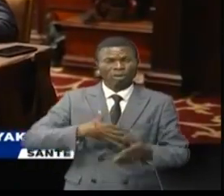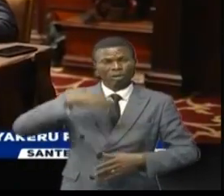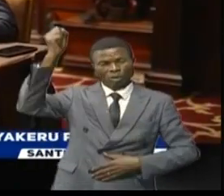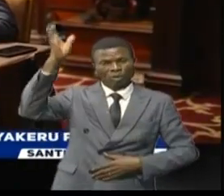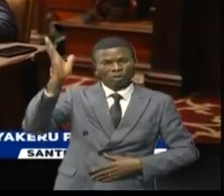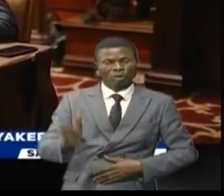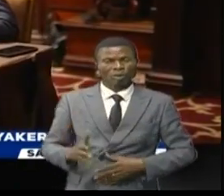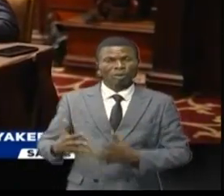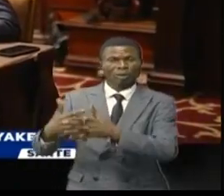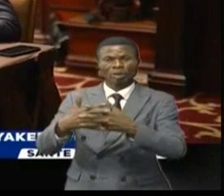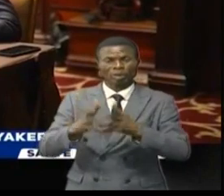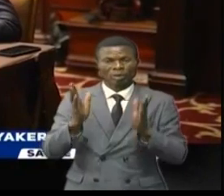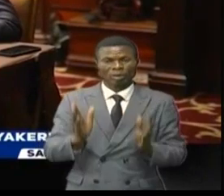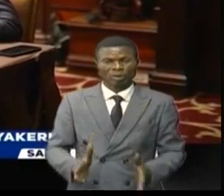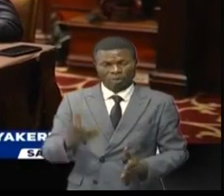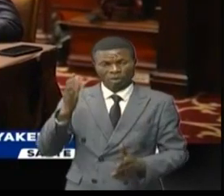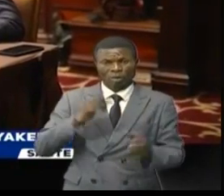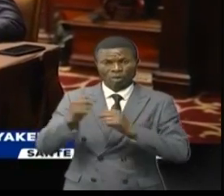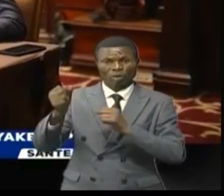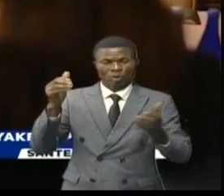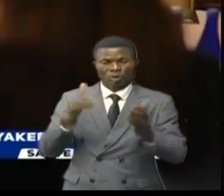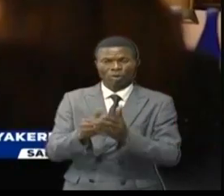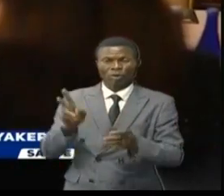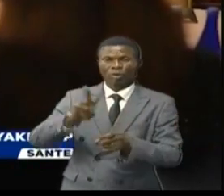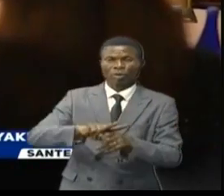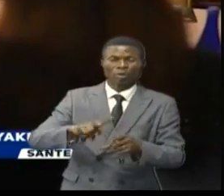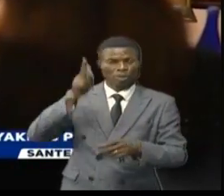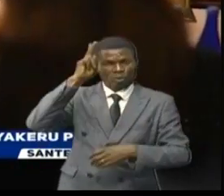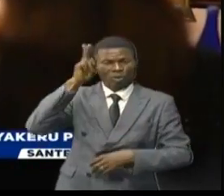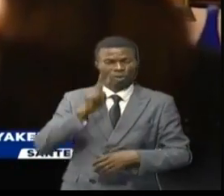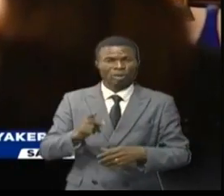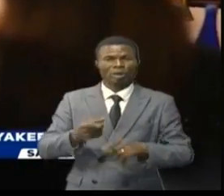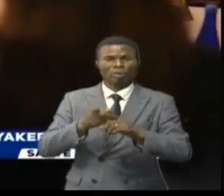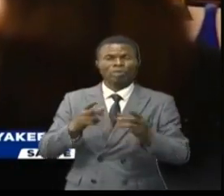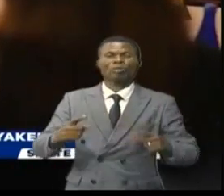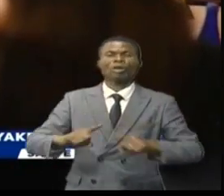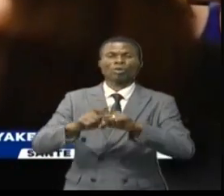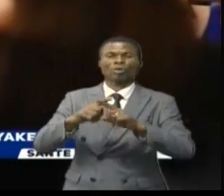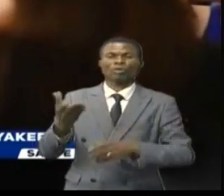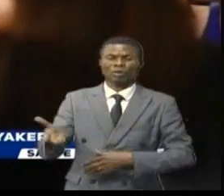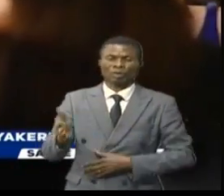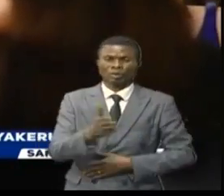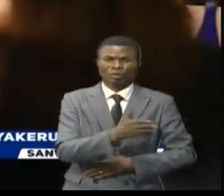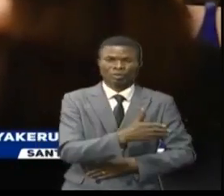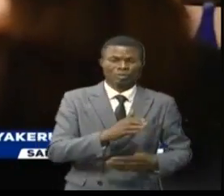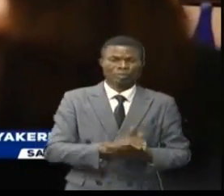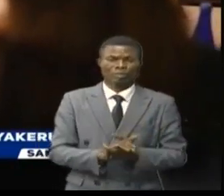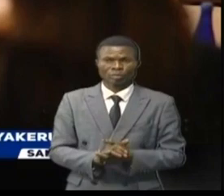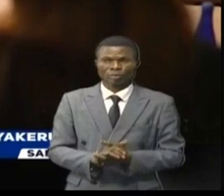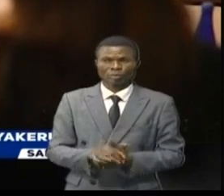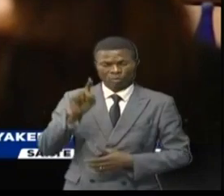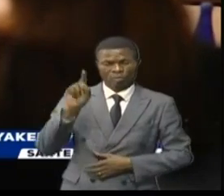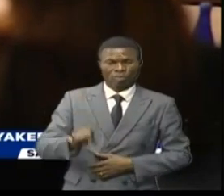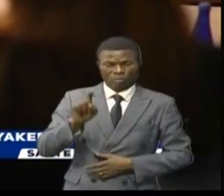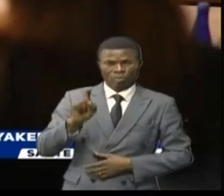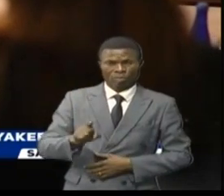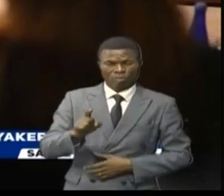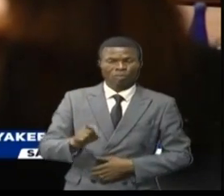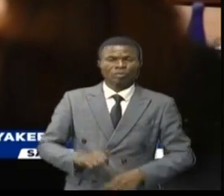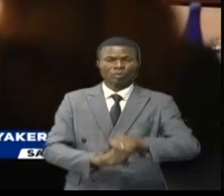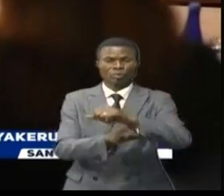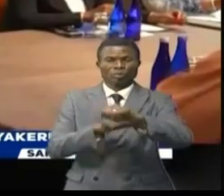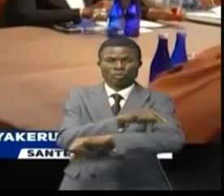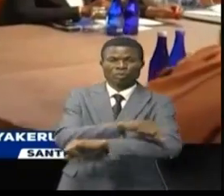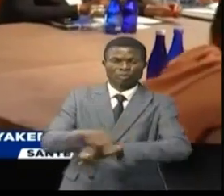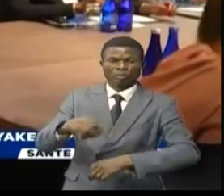des Nations Unies pour la lutte contre les violences sexuelles liées au conflit. Denise Nkiruchi Tshisekedi devra désormais accompagner le bureau